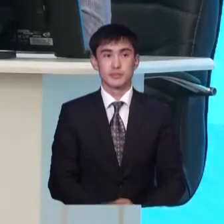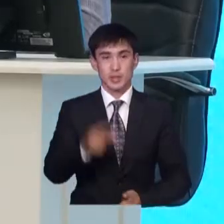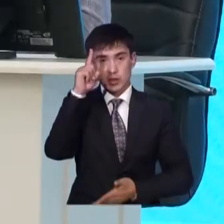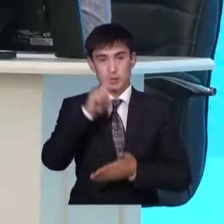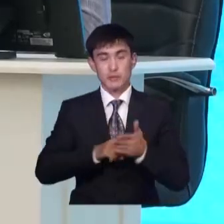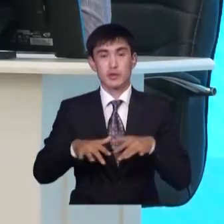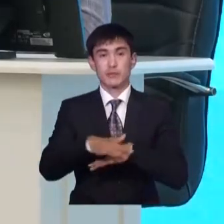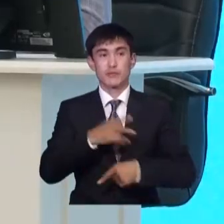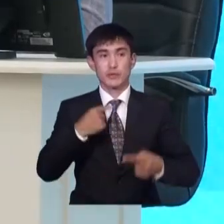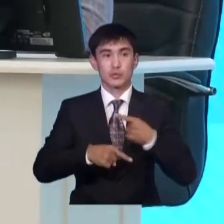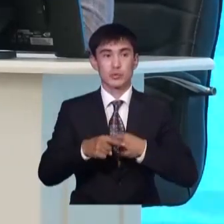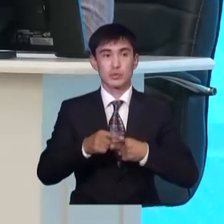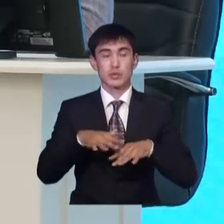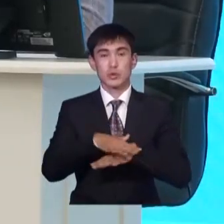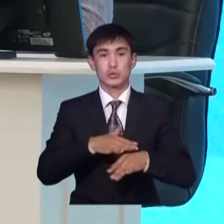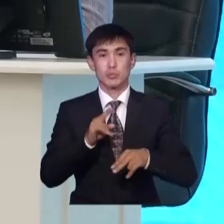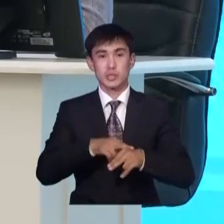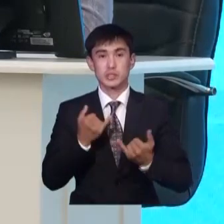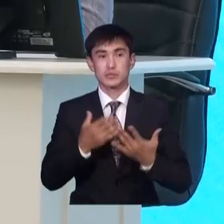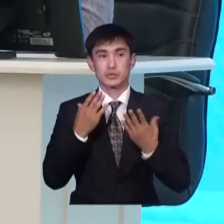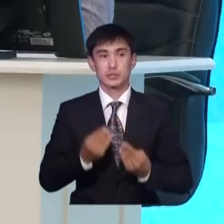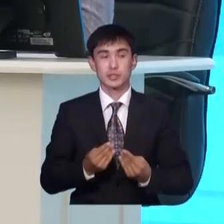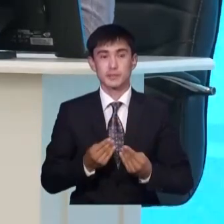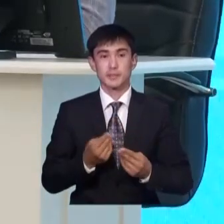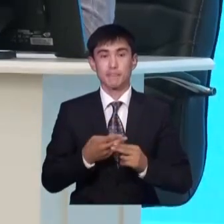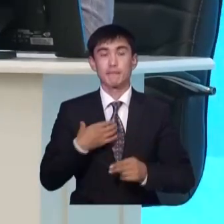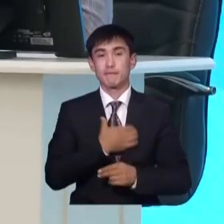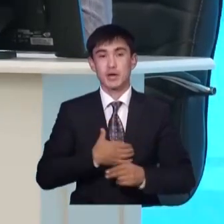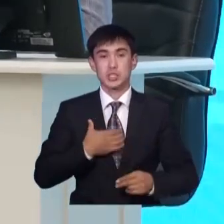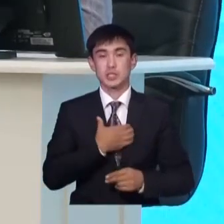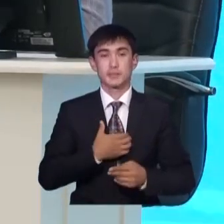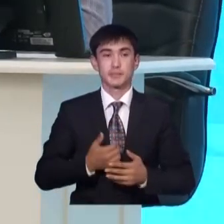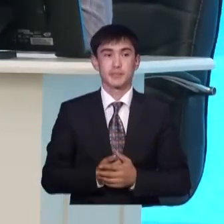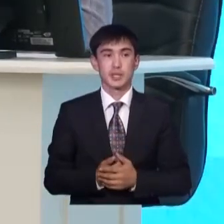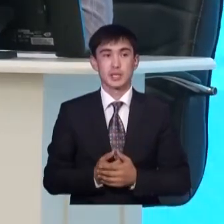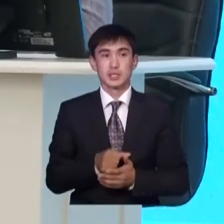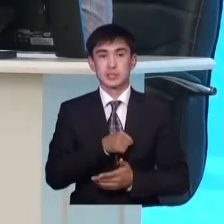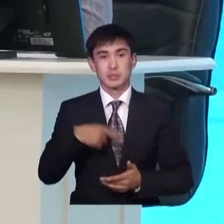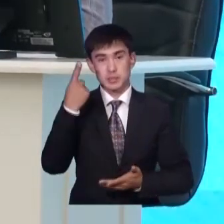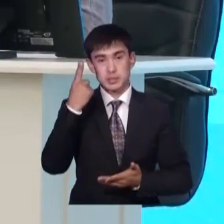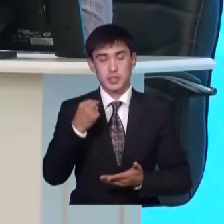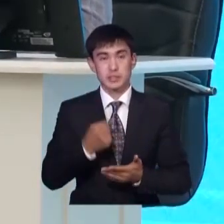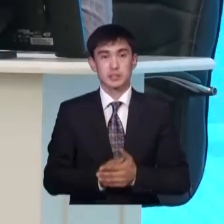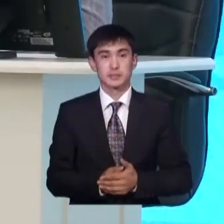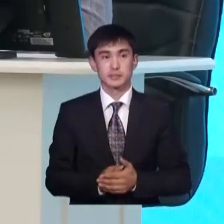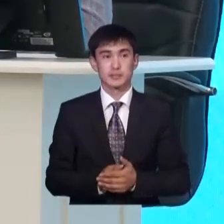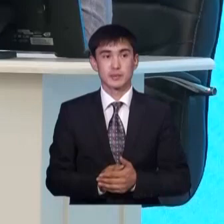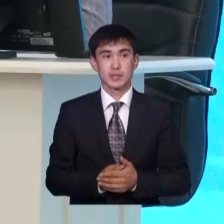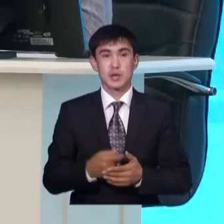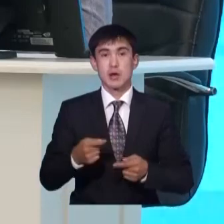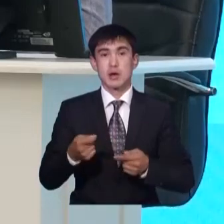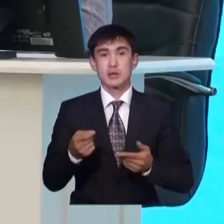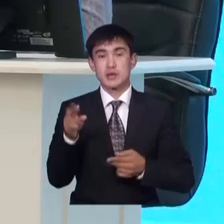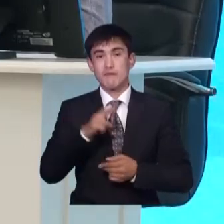народа к полиции, да, на сегодняшний день это архиважно. Вы сами знаете январские